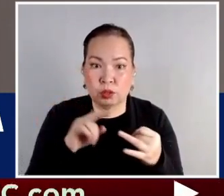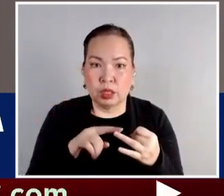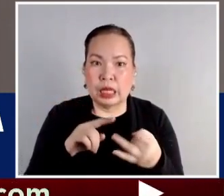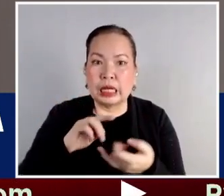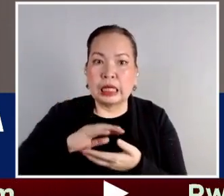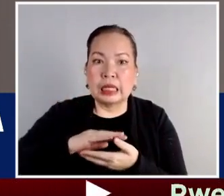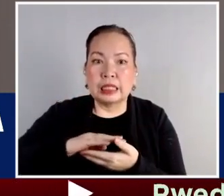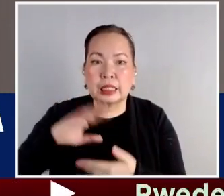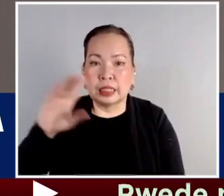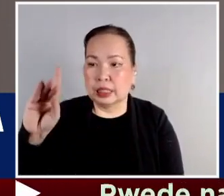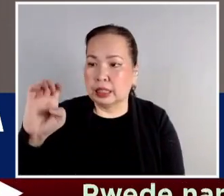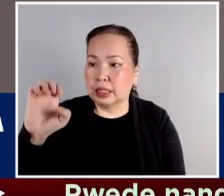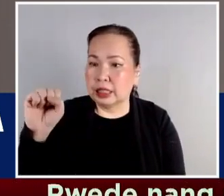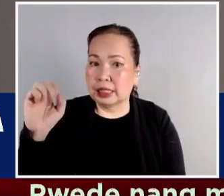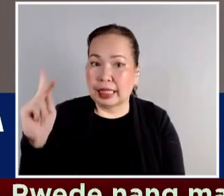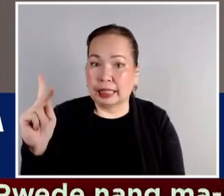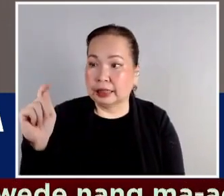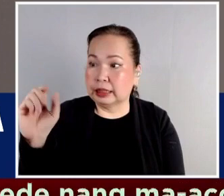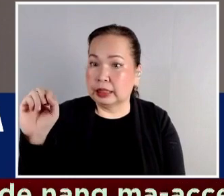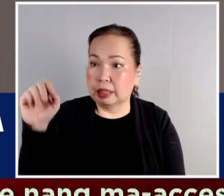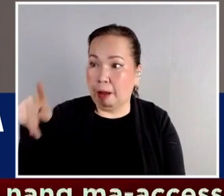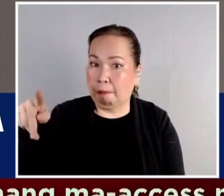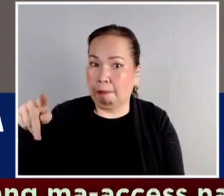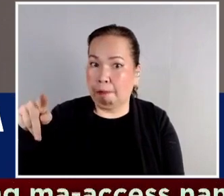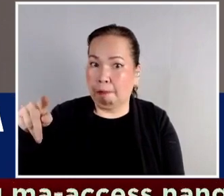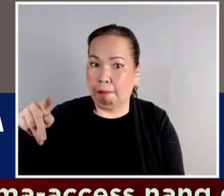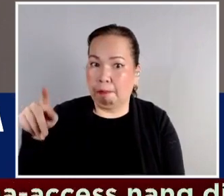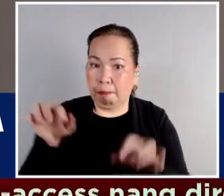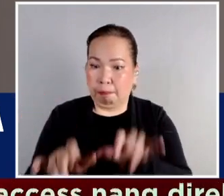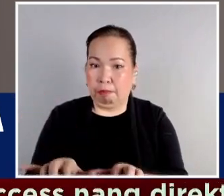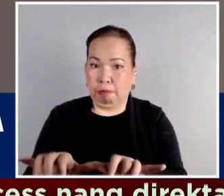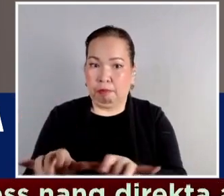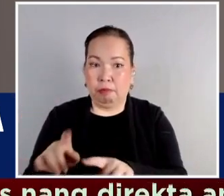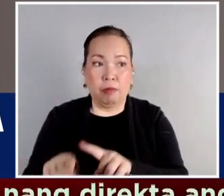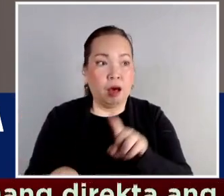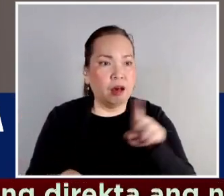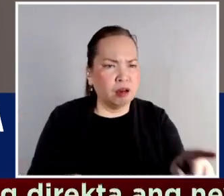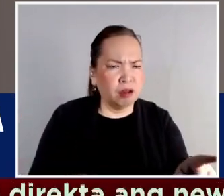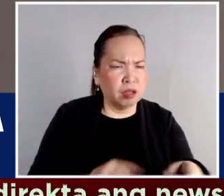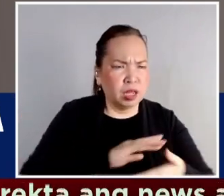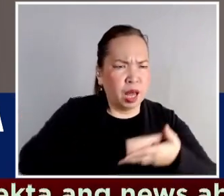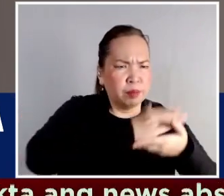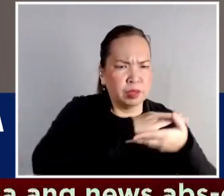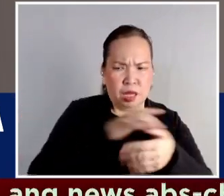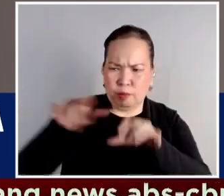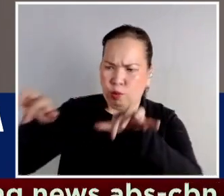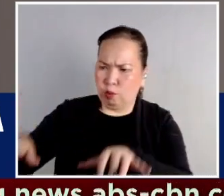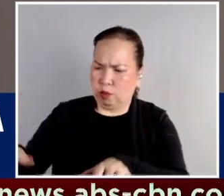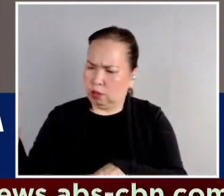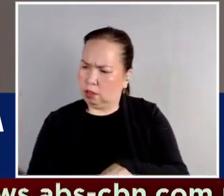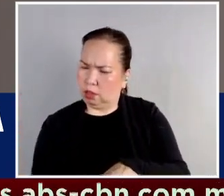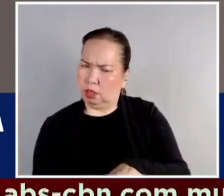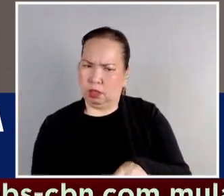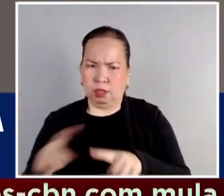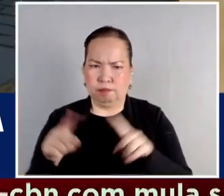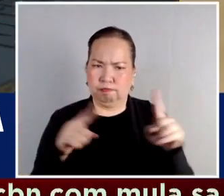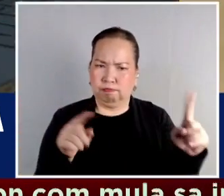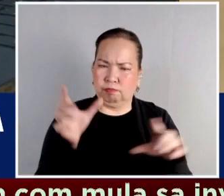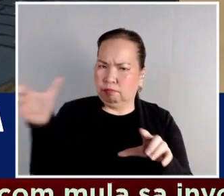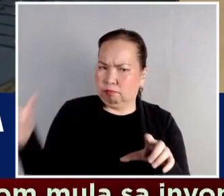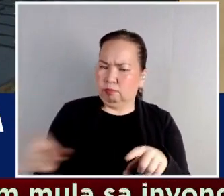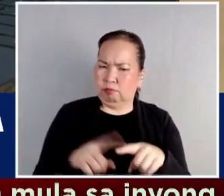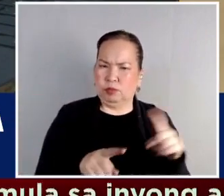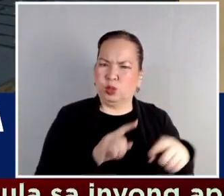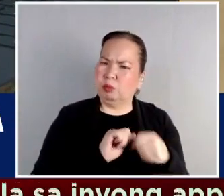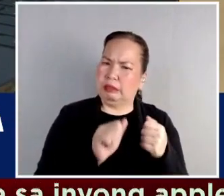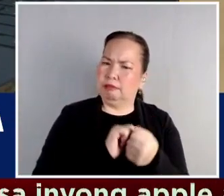Pero ang price niya based sa papers ay laptop lang. So medyo too much po talaga siya. Expensive.